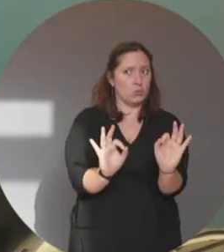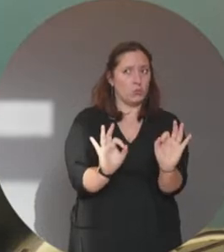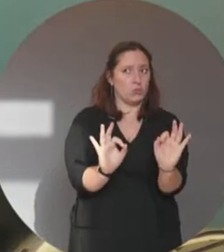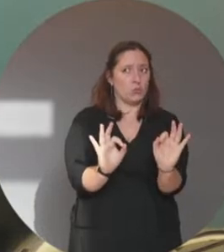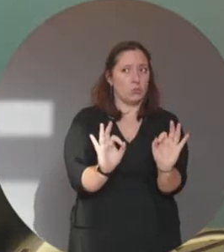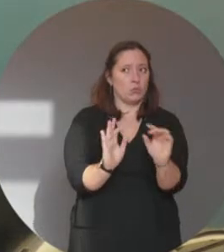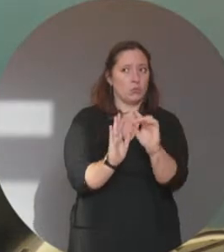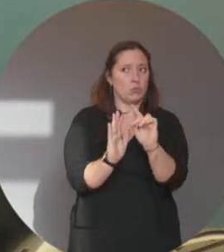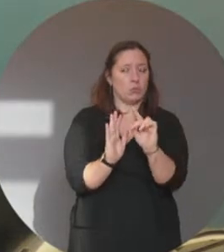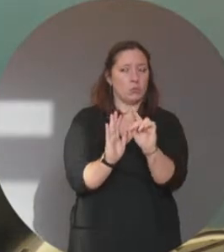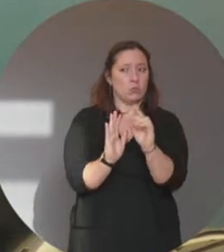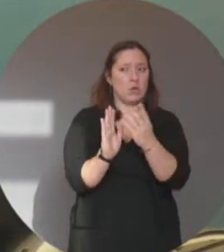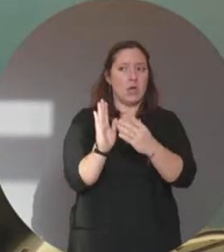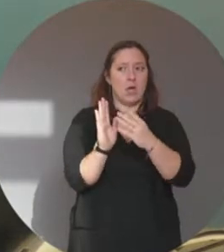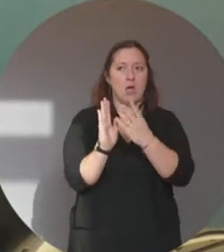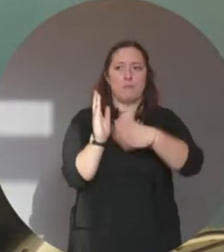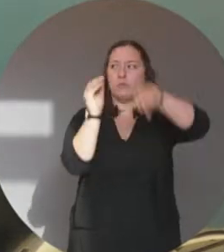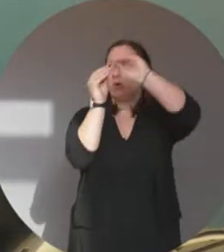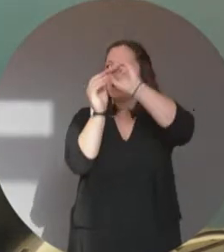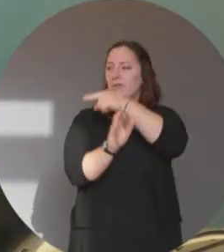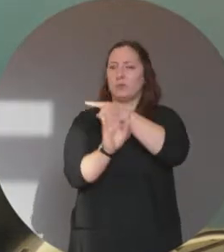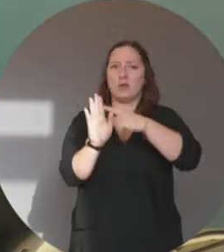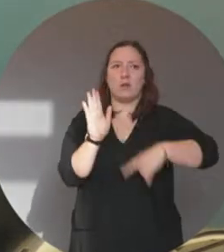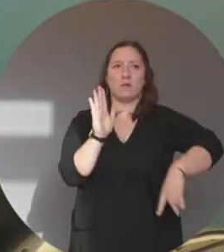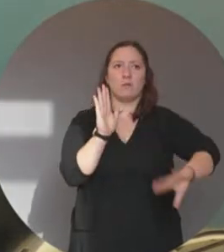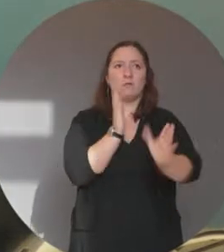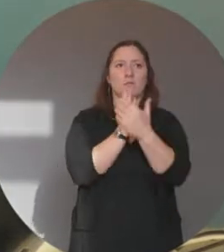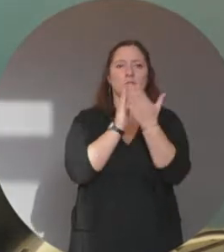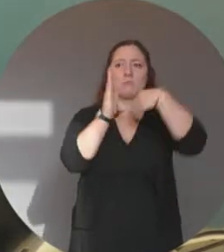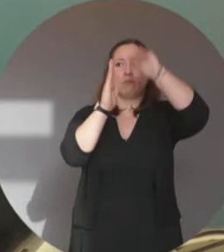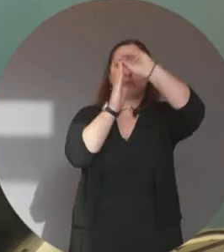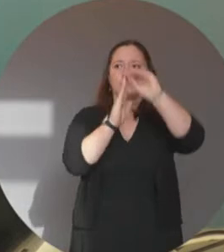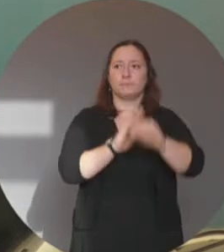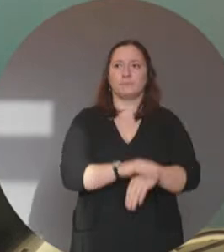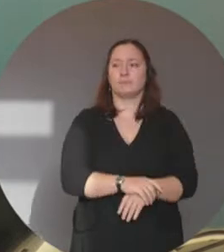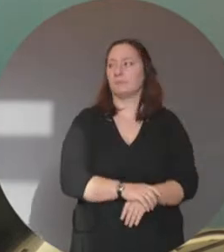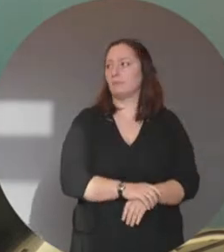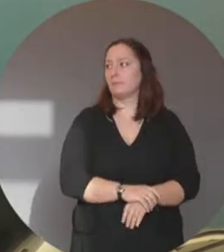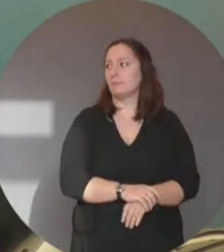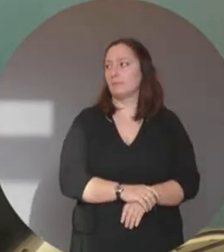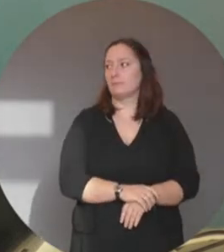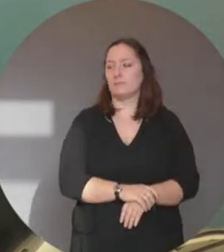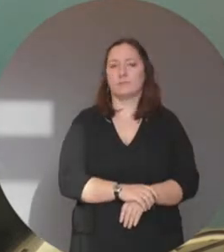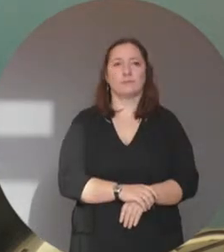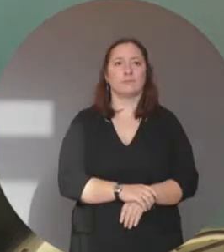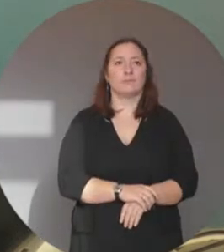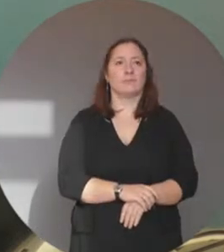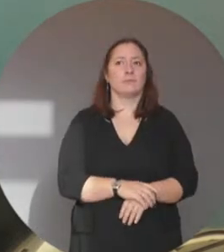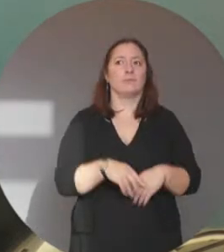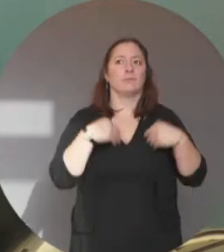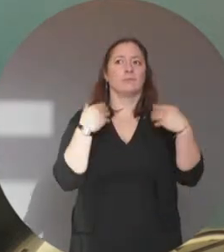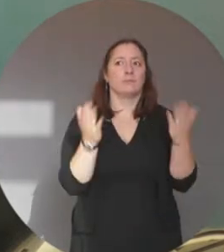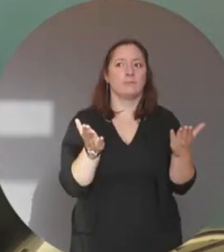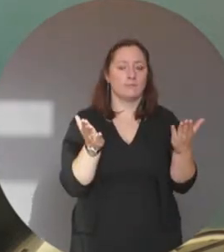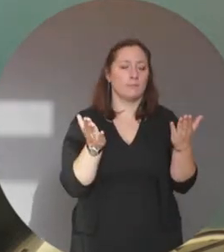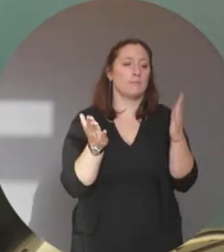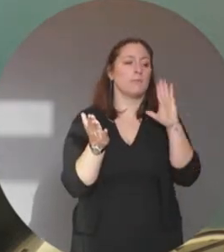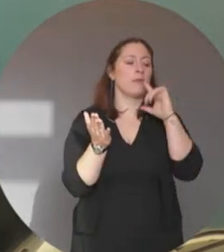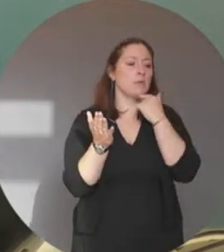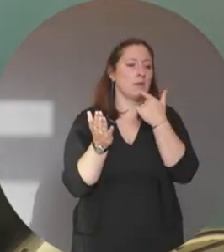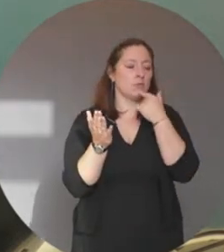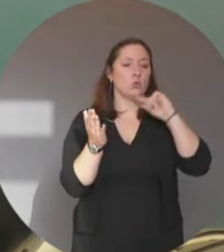bien donc on a bien noté que il y avait un avis voté à l'unanimité de la commission